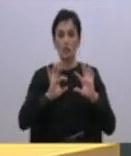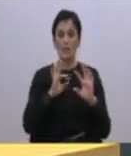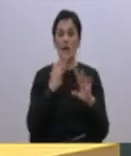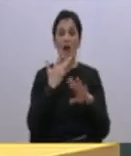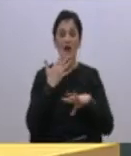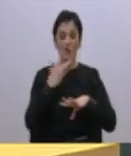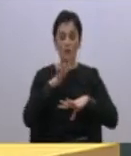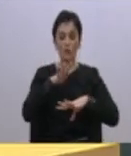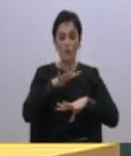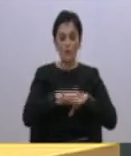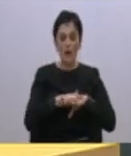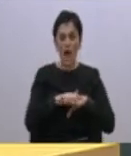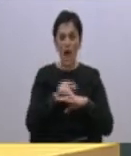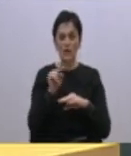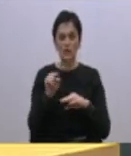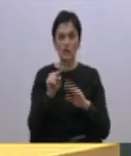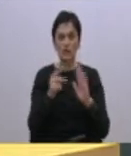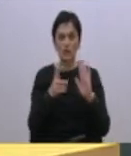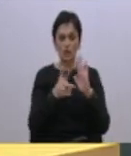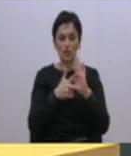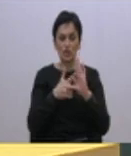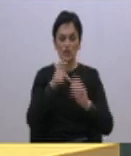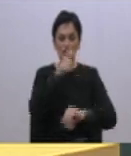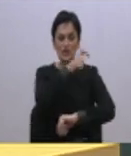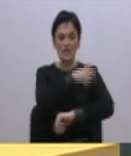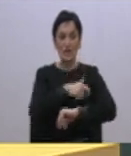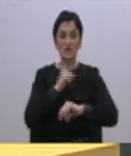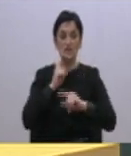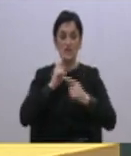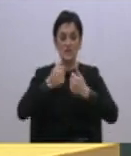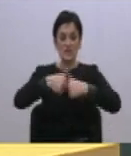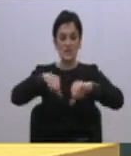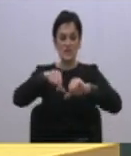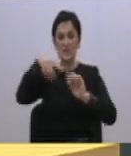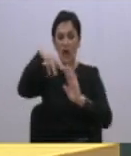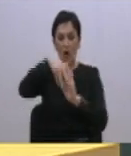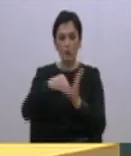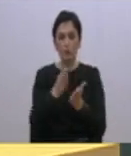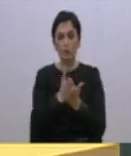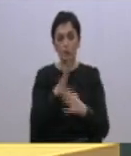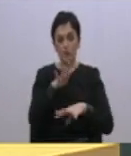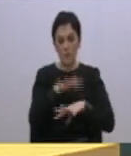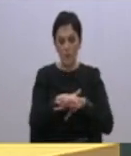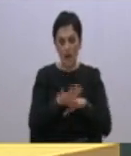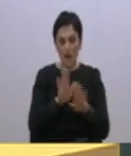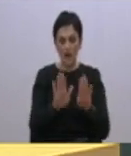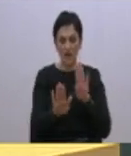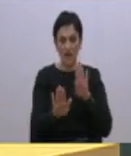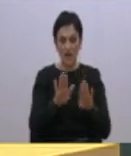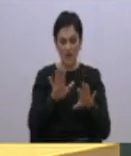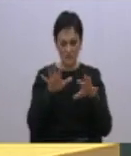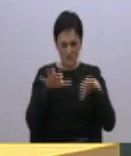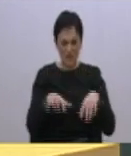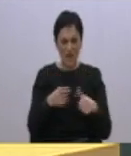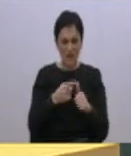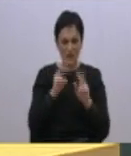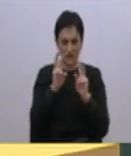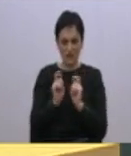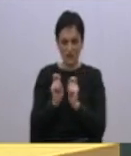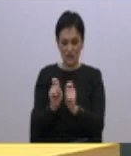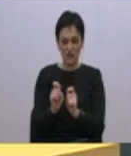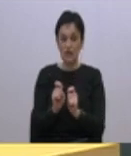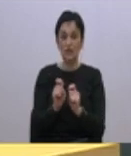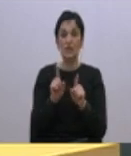bankshi, roațeurian sapcioși, paus banki schemzoaneli, prezidenta codebuli, tak paus